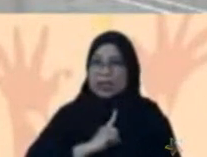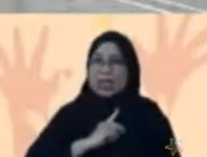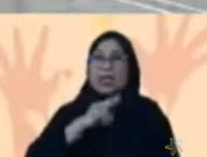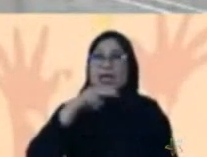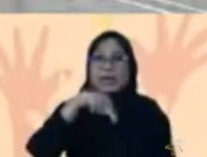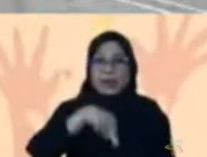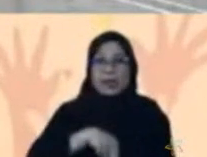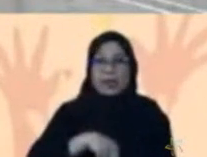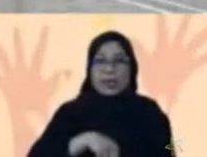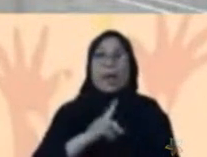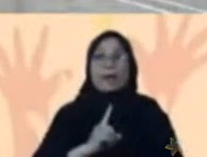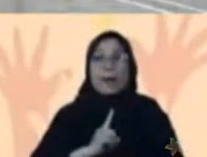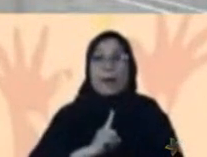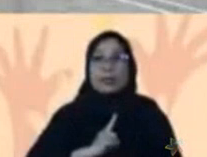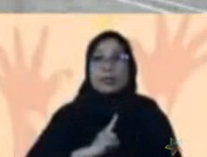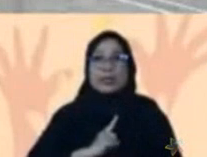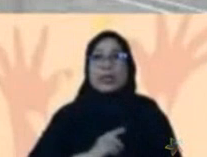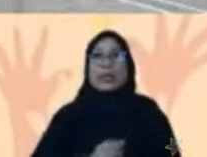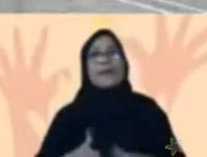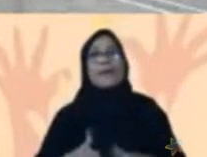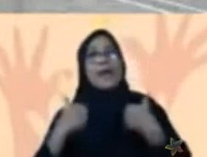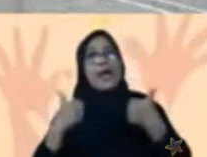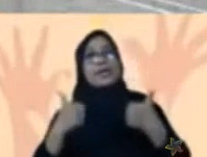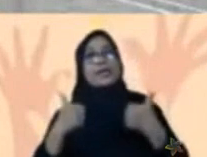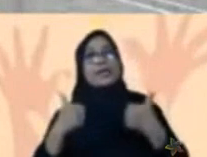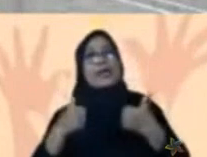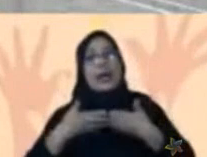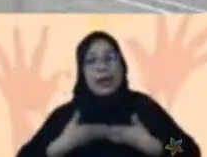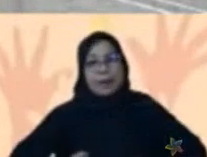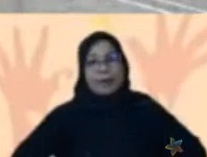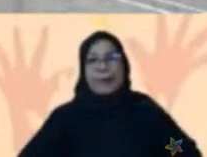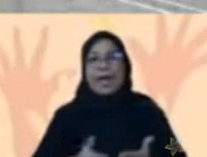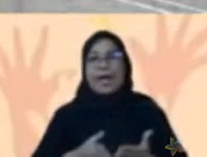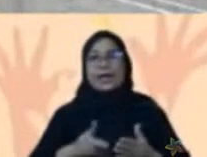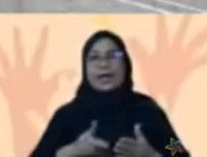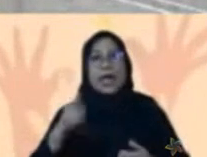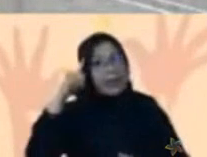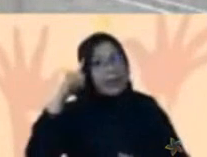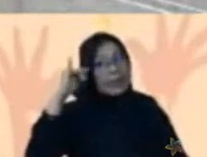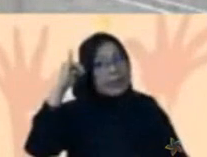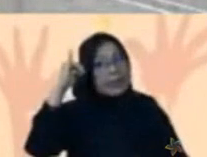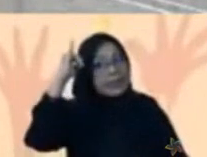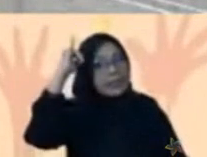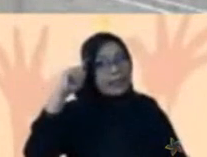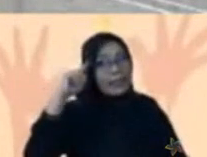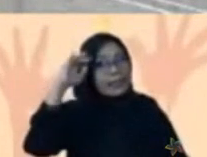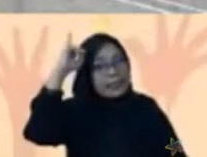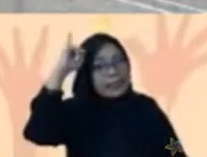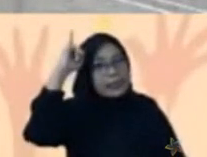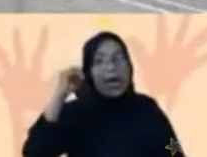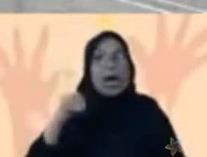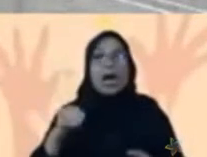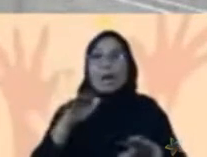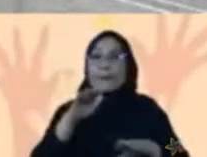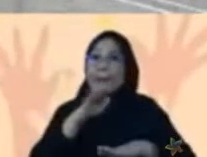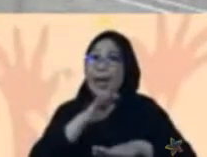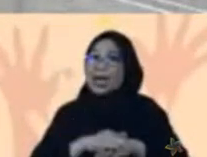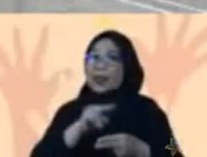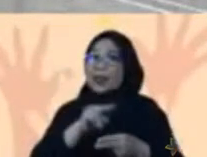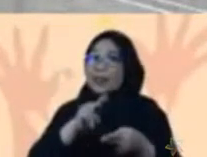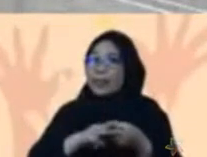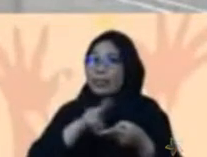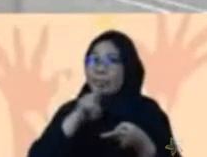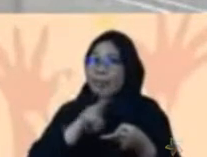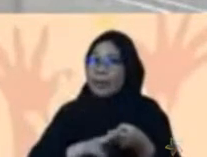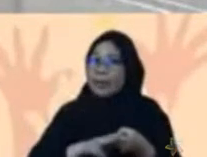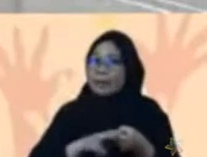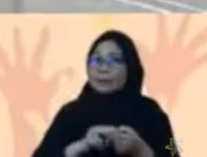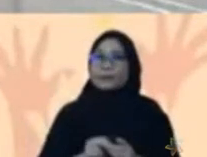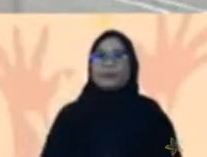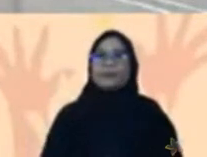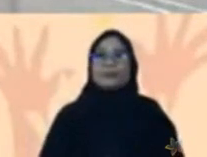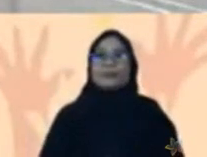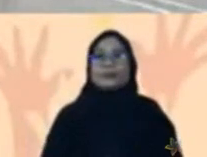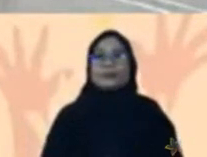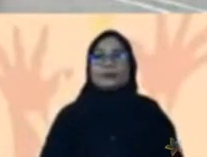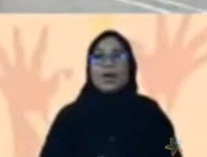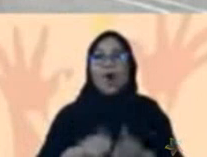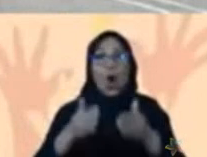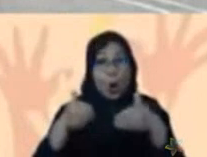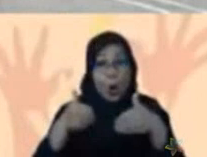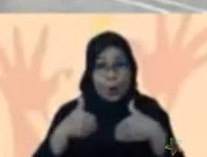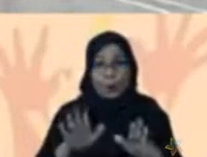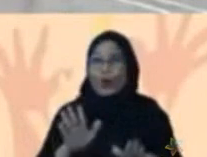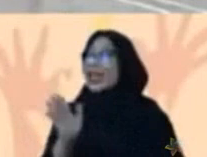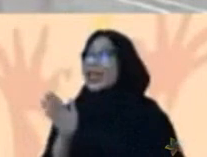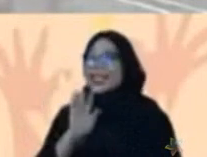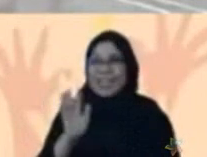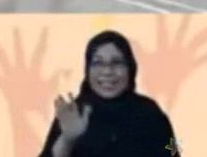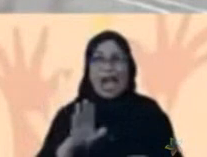berani melahirkan ide-idenya dan juga menyampaikan idenya gitu ya kepada teman-temannya gitu. Nah, ini boleh nggak Bu dieksplorasi sedikit